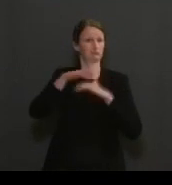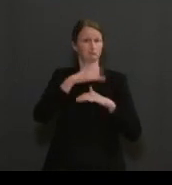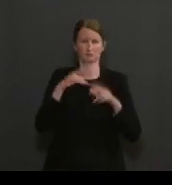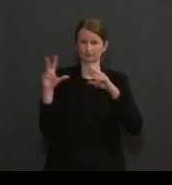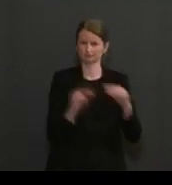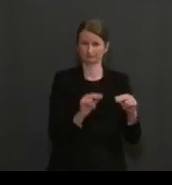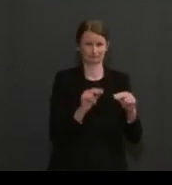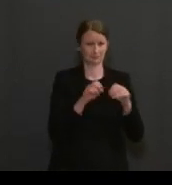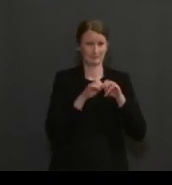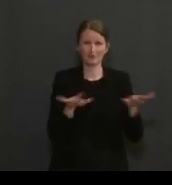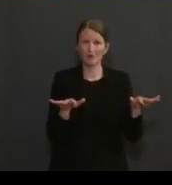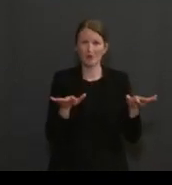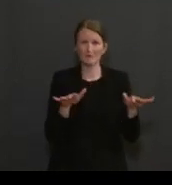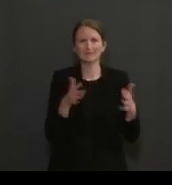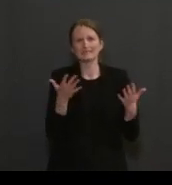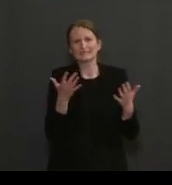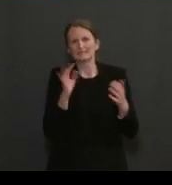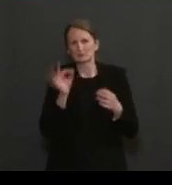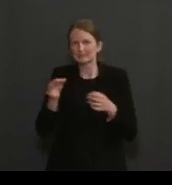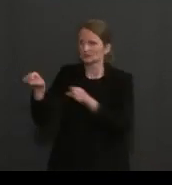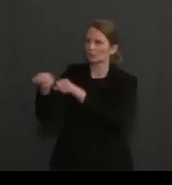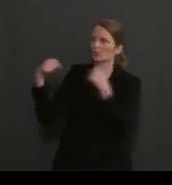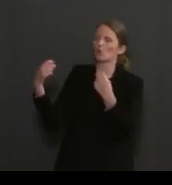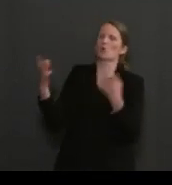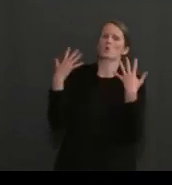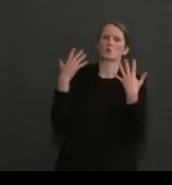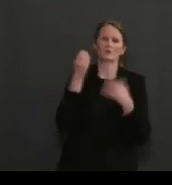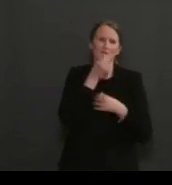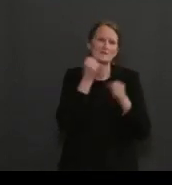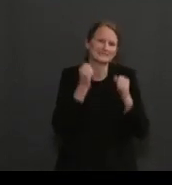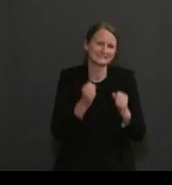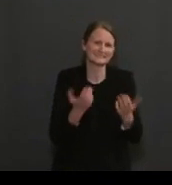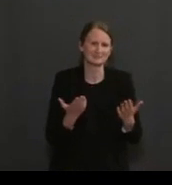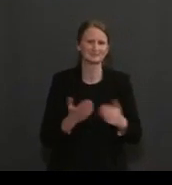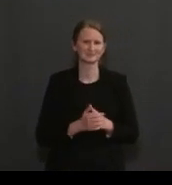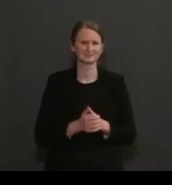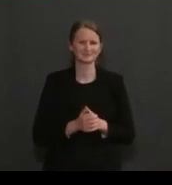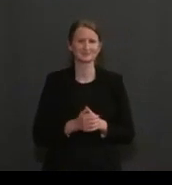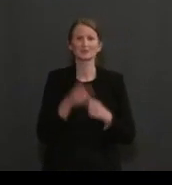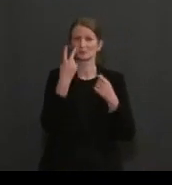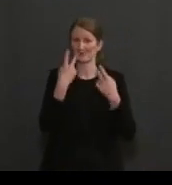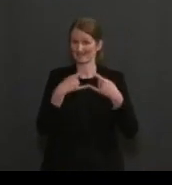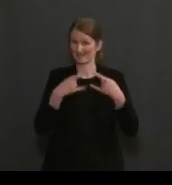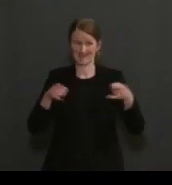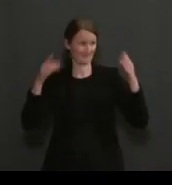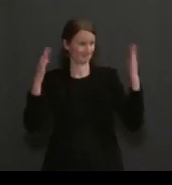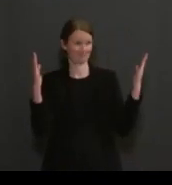si vous avez 2 fenêtres opposées, la ventilation est tellement efficace qu'on obtient un renouvellement en 5 minutes.